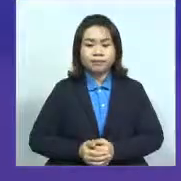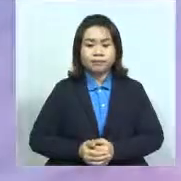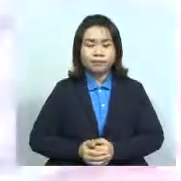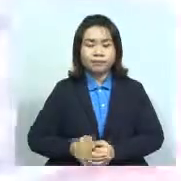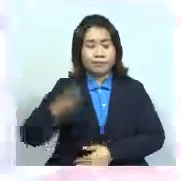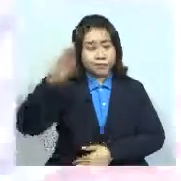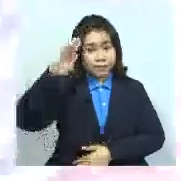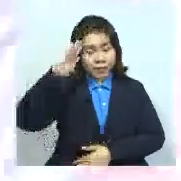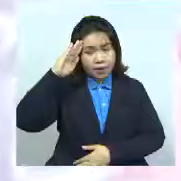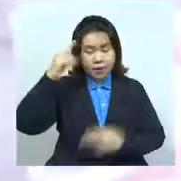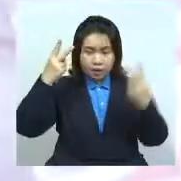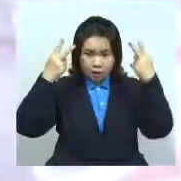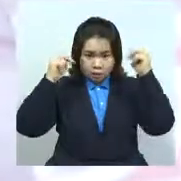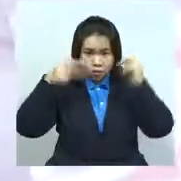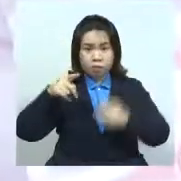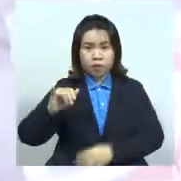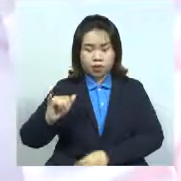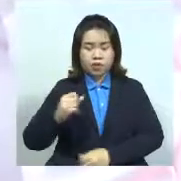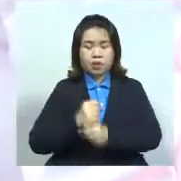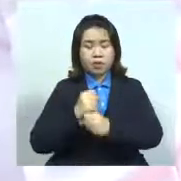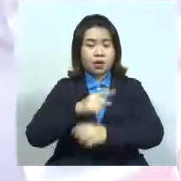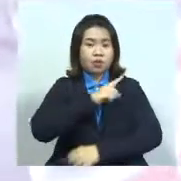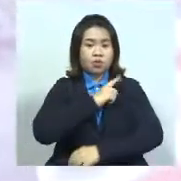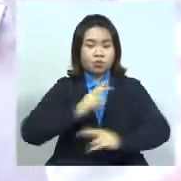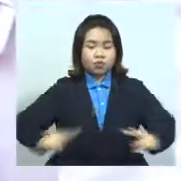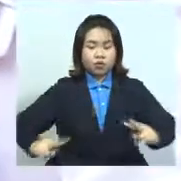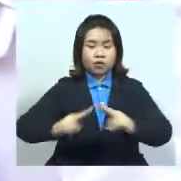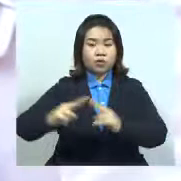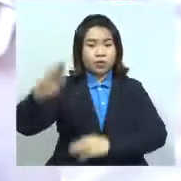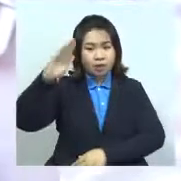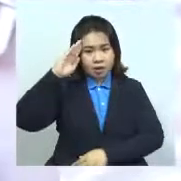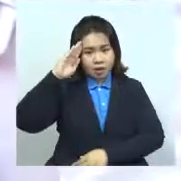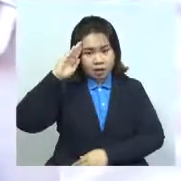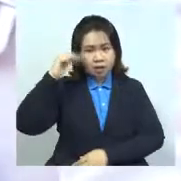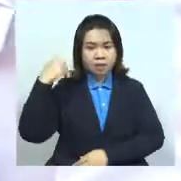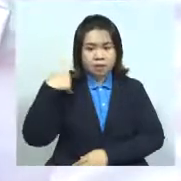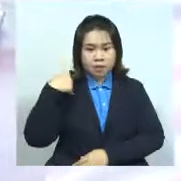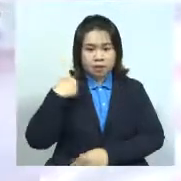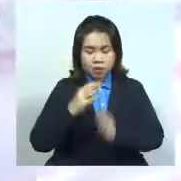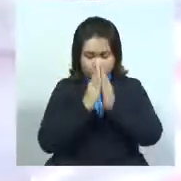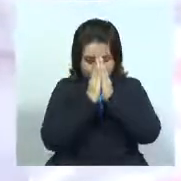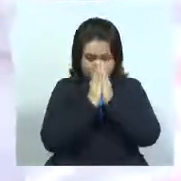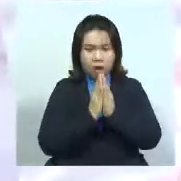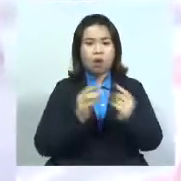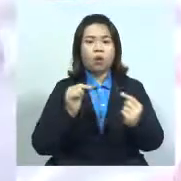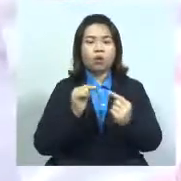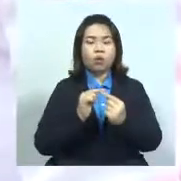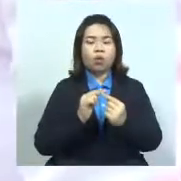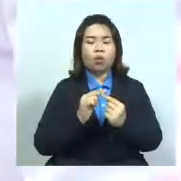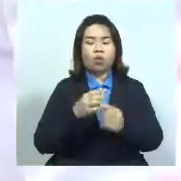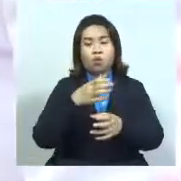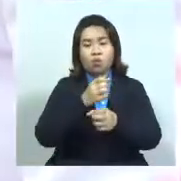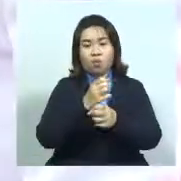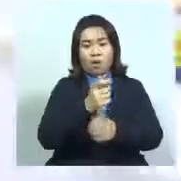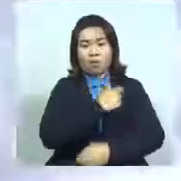พลเอกประยุทธ์จันทร์โอชานายกรัฐมนตรีและรัฐมนตรีว่าการกระทรวงกลาโหมถวายสักการะพระบรมรูปพระบาทสมเด็จพระจุลจอมเกล้าเจ้าอยู่